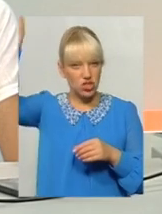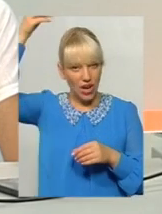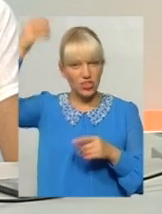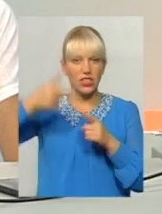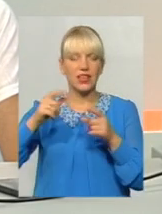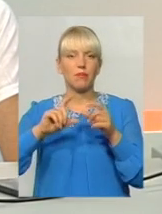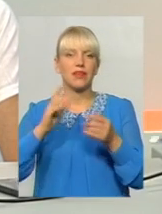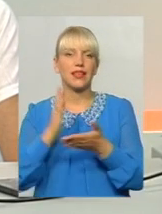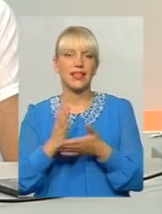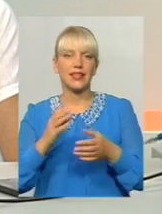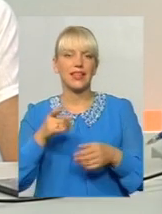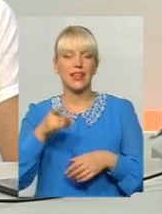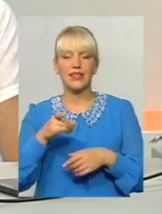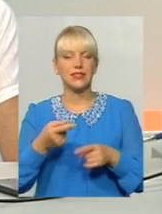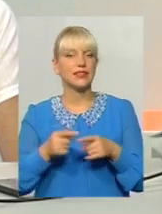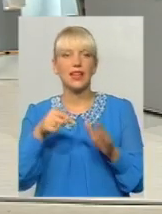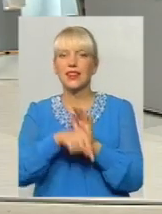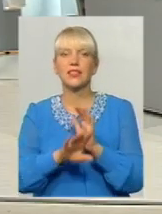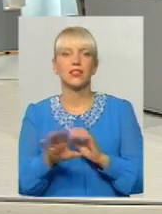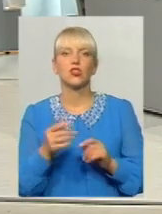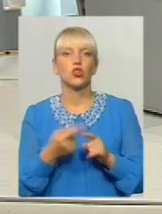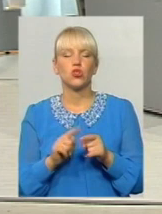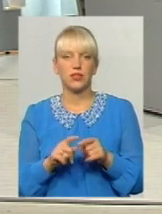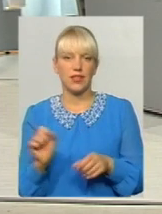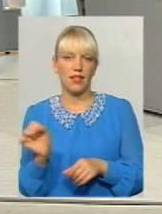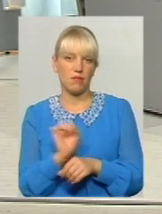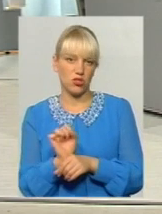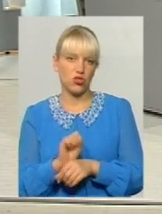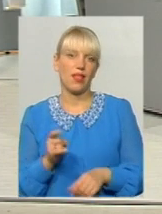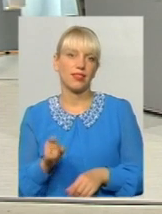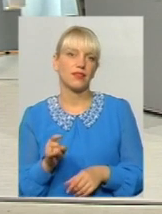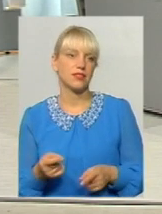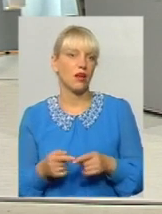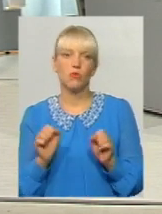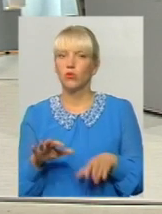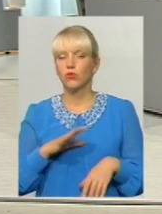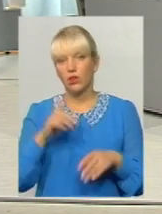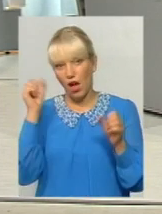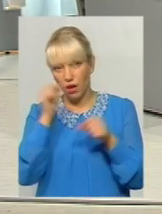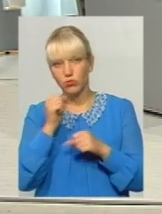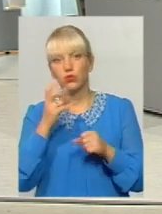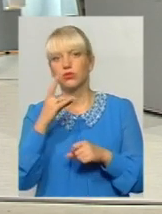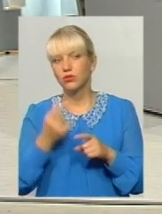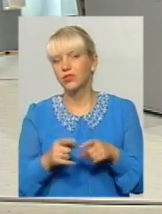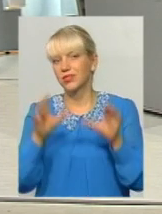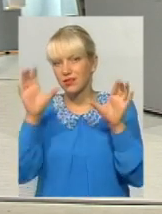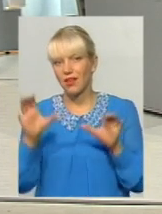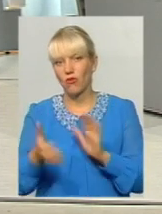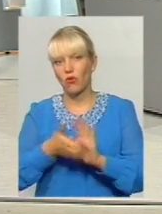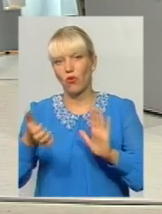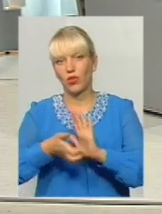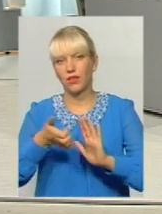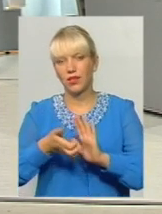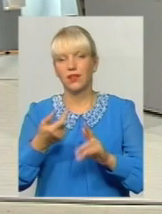місці пасажира, це не означає, що цей автомобіль це таксі? Взагалі таксі. Так. Можливо, це абсурдно, але це чинне законодавство, досить багато юристів